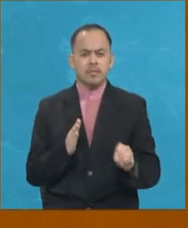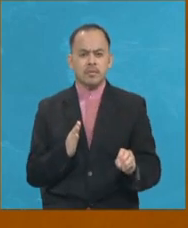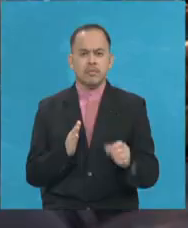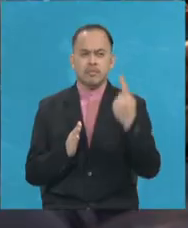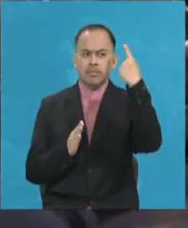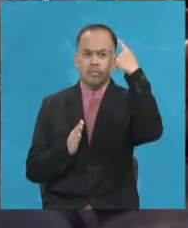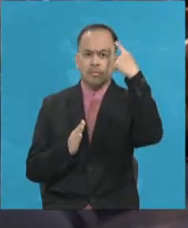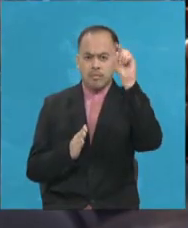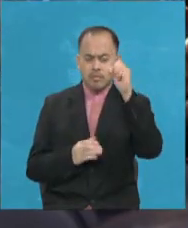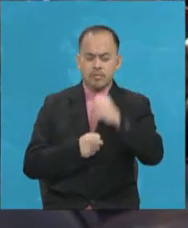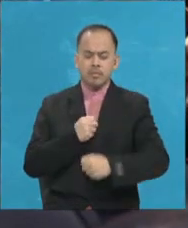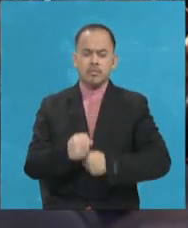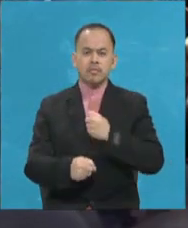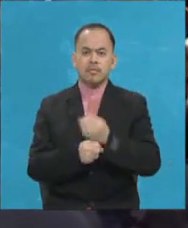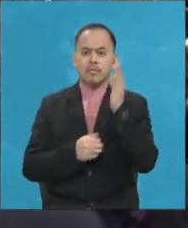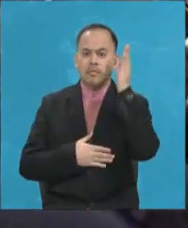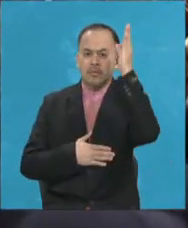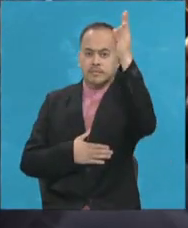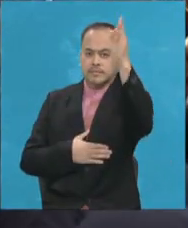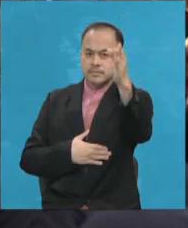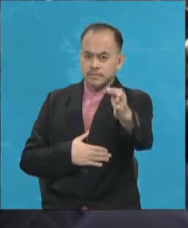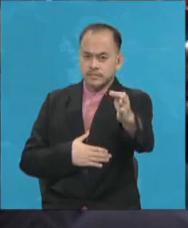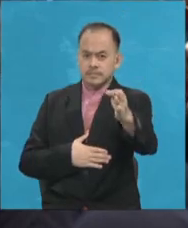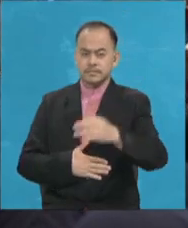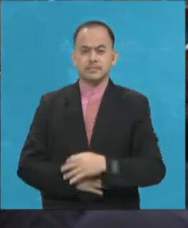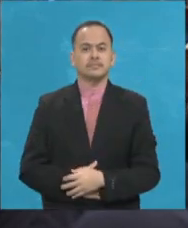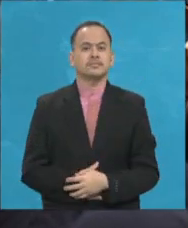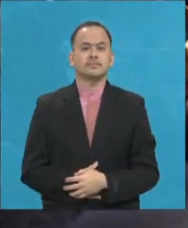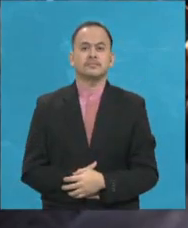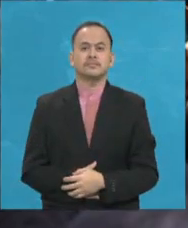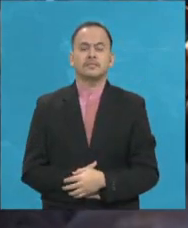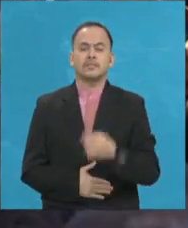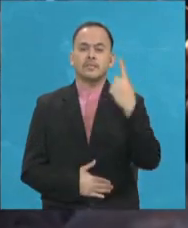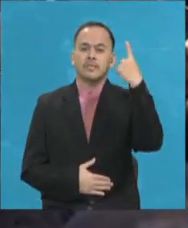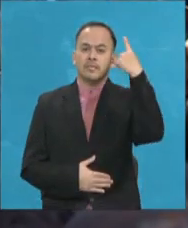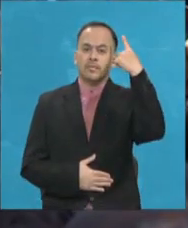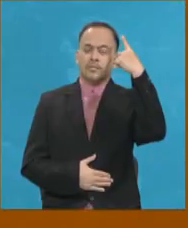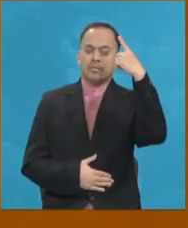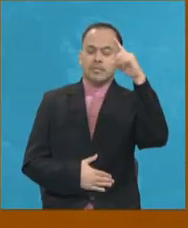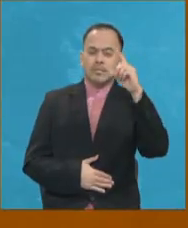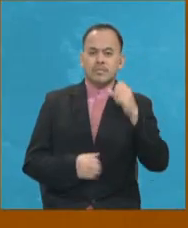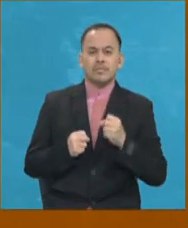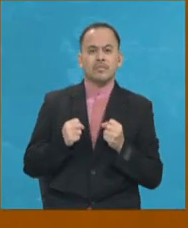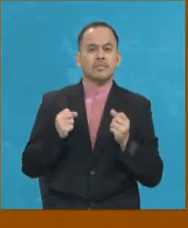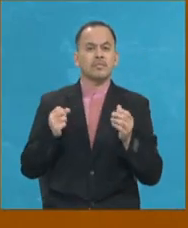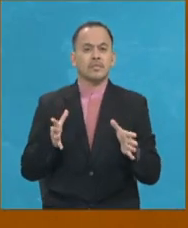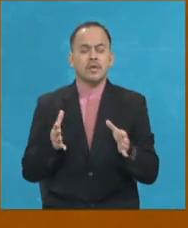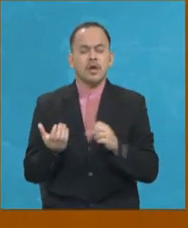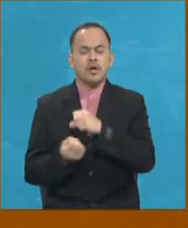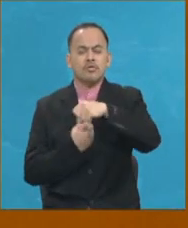tahun-tahun akan datang ke hai bagi merangsang Inovasi dan sosio-ekonomi